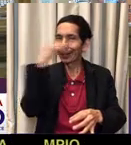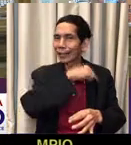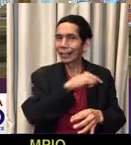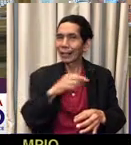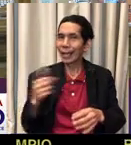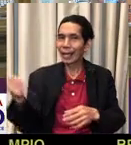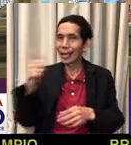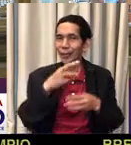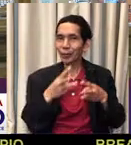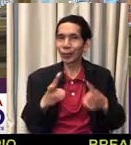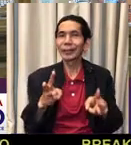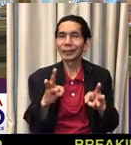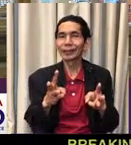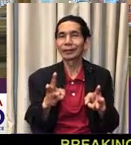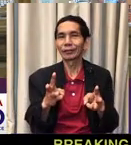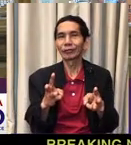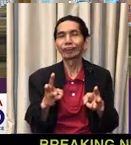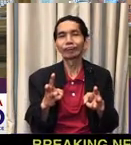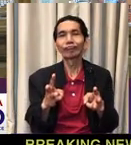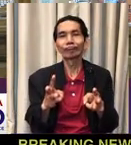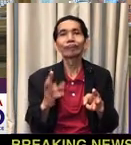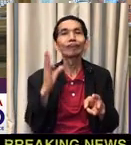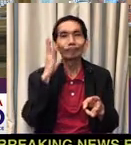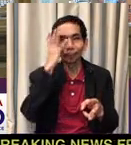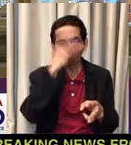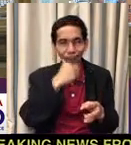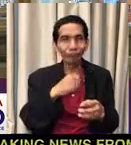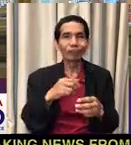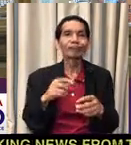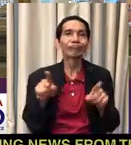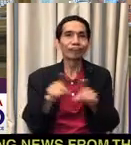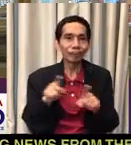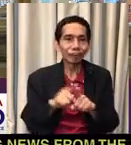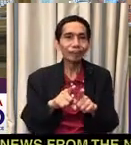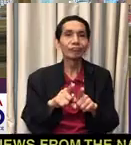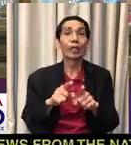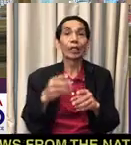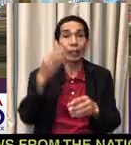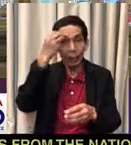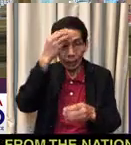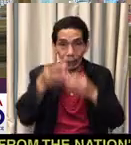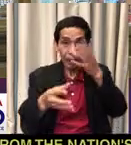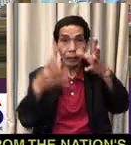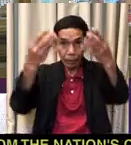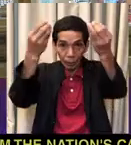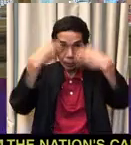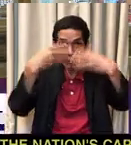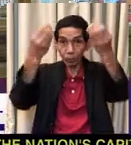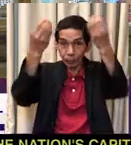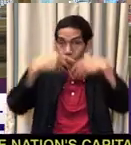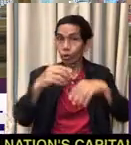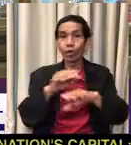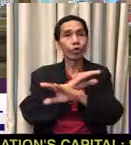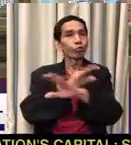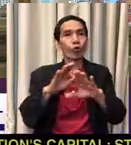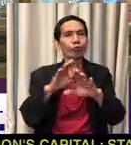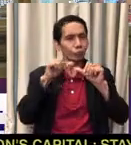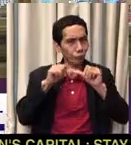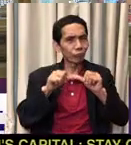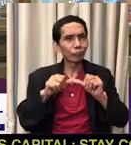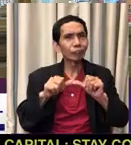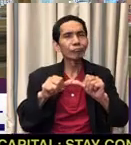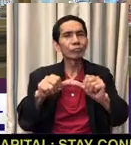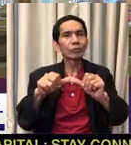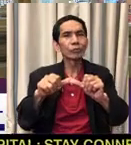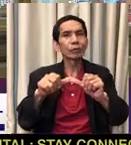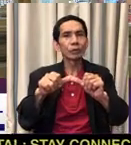at any rate, eh, maganda na rin na yung mga impormasyong ibinibigay nyo, huwag kayong magsasawa.